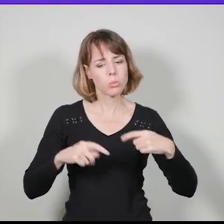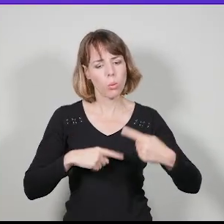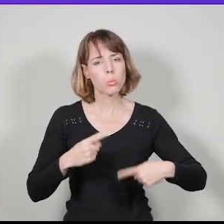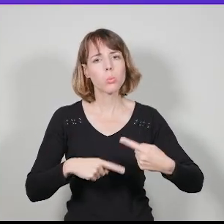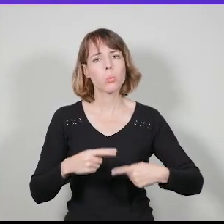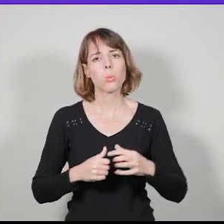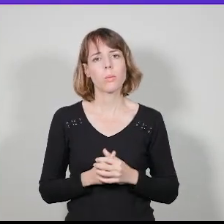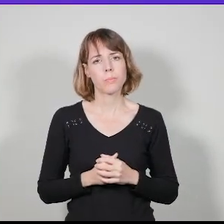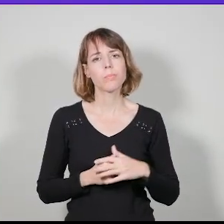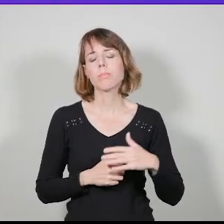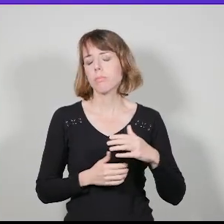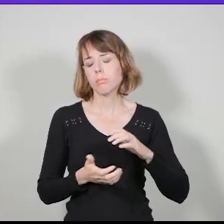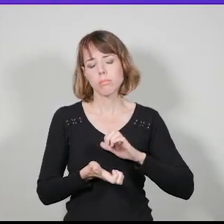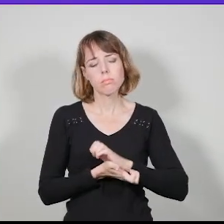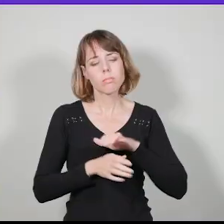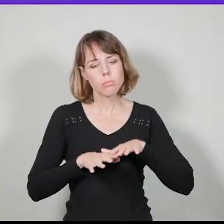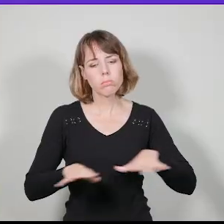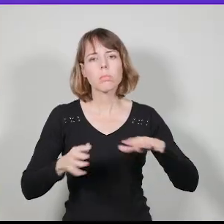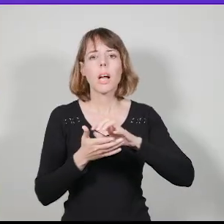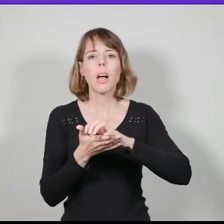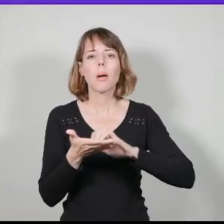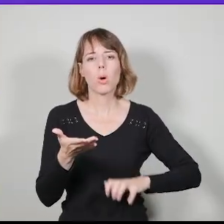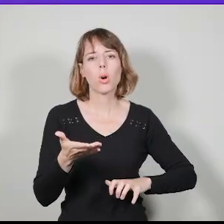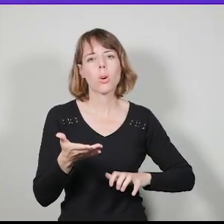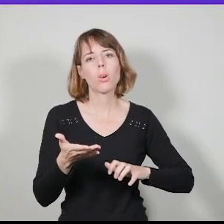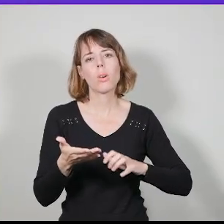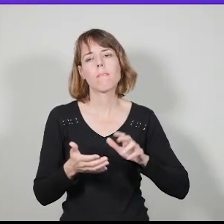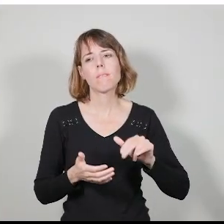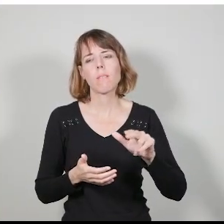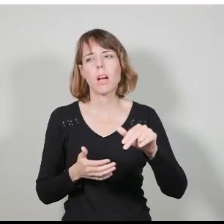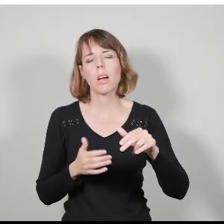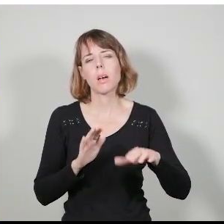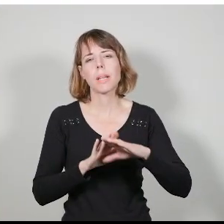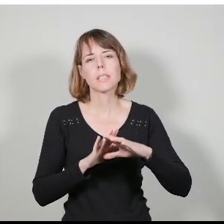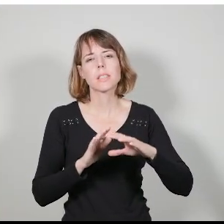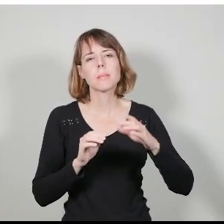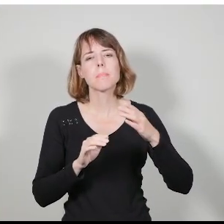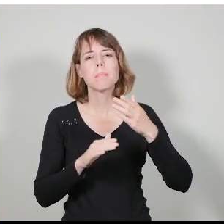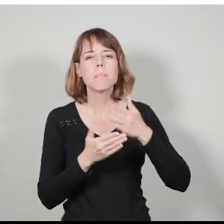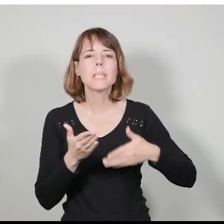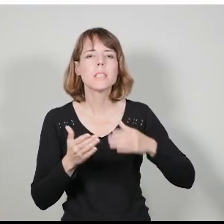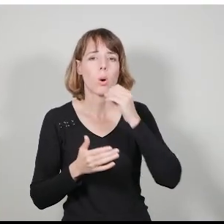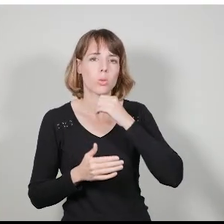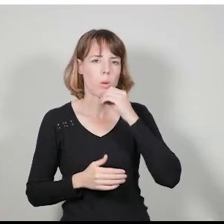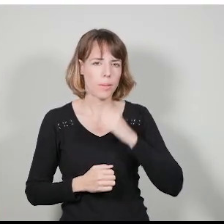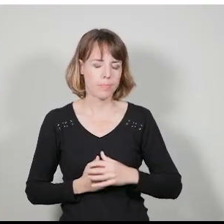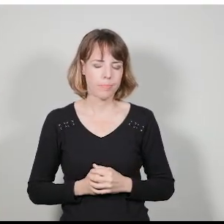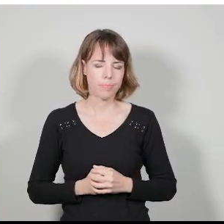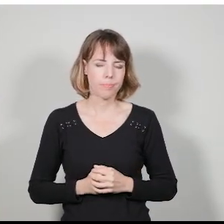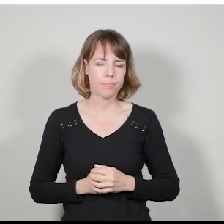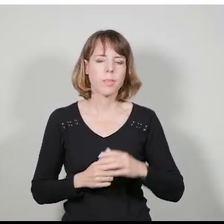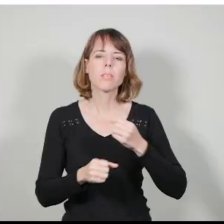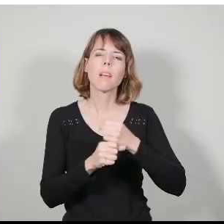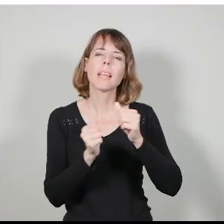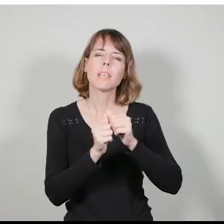un rapport qui sera largement diffusé mi-octobre, en principe. On travaille aussi avec l'ANSA, l'Agence